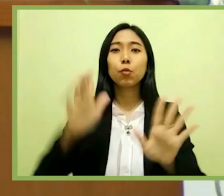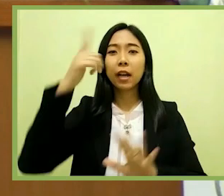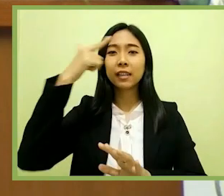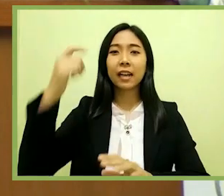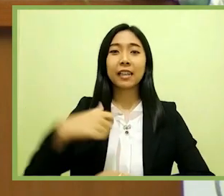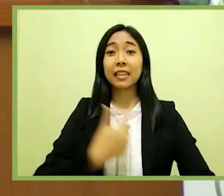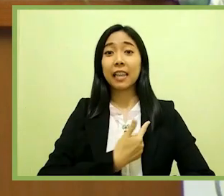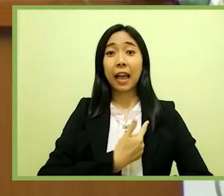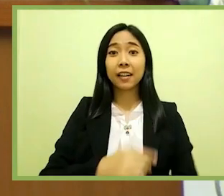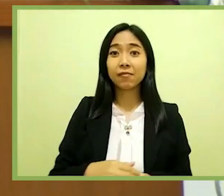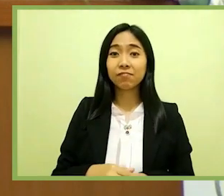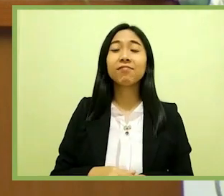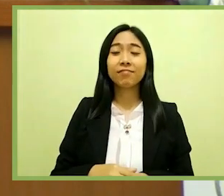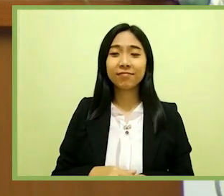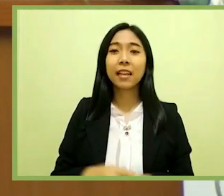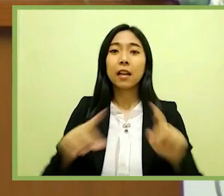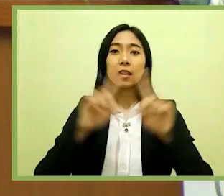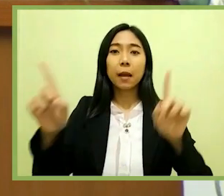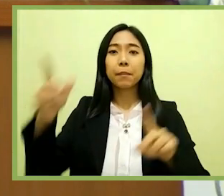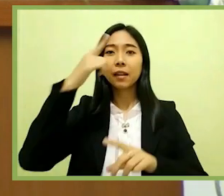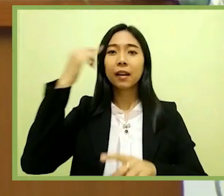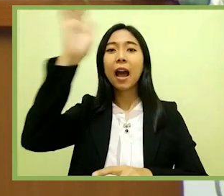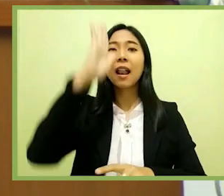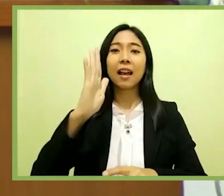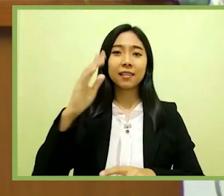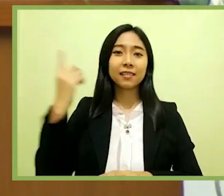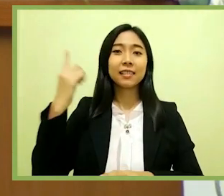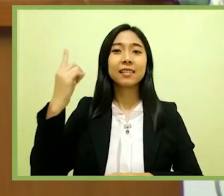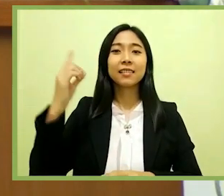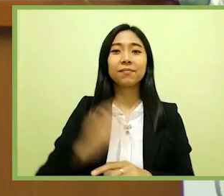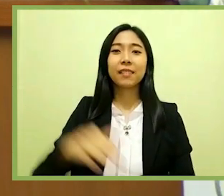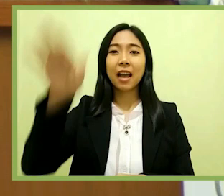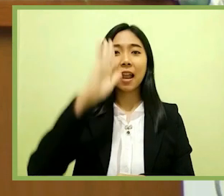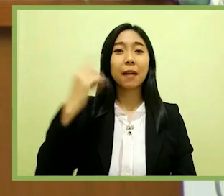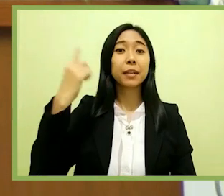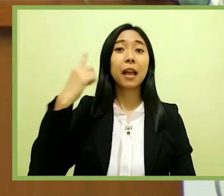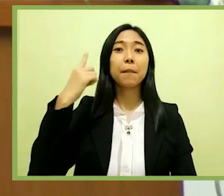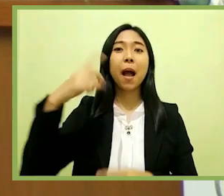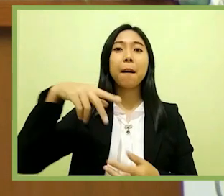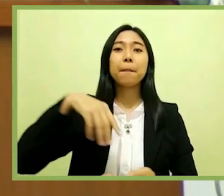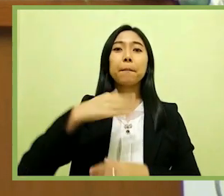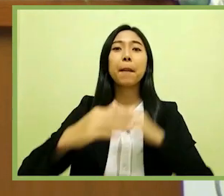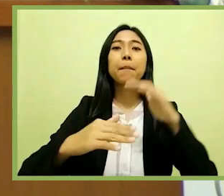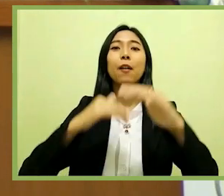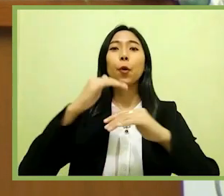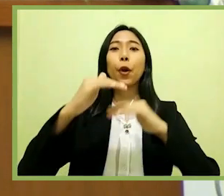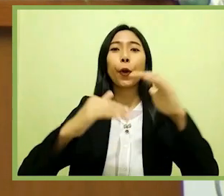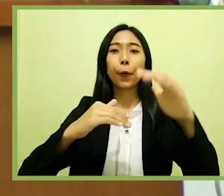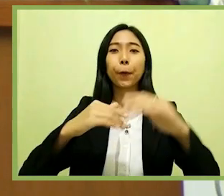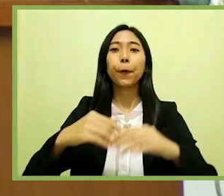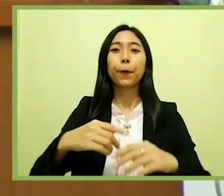kita, tetapi karena Allah sendiri yang pertama-tama berinisiatif untuk menyatukan